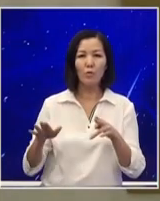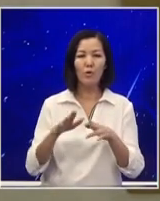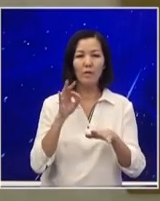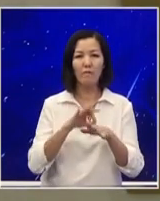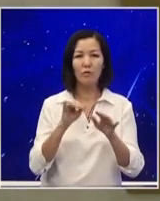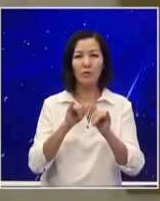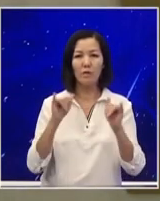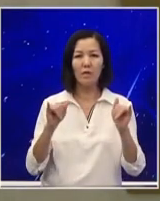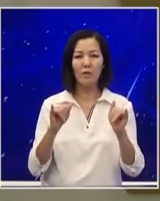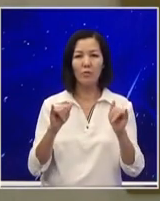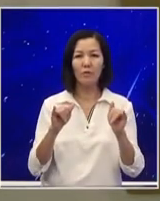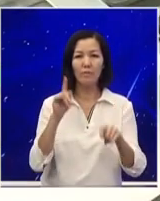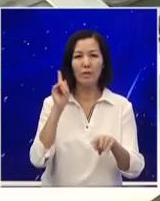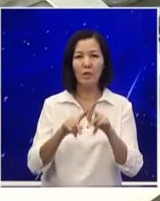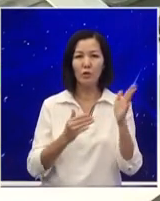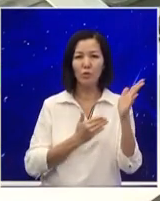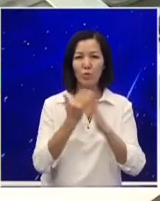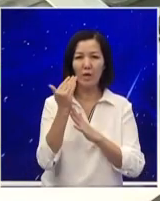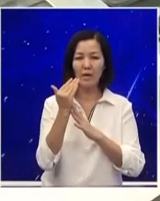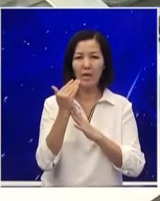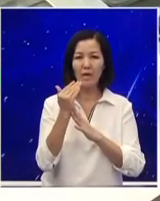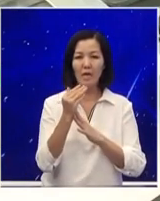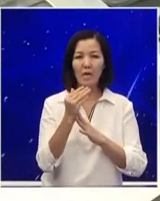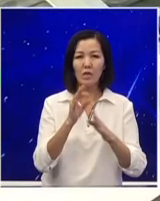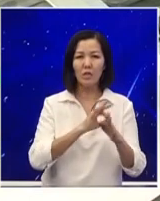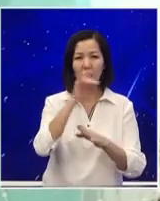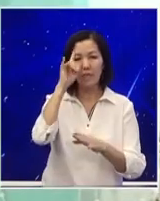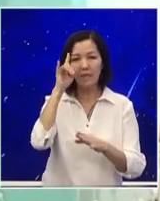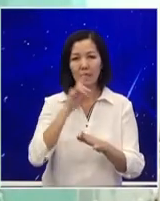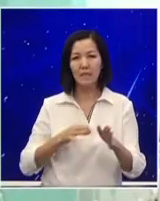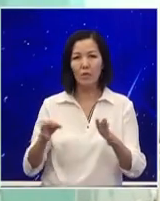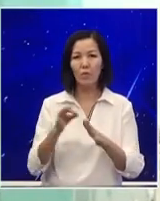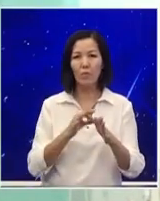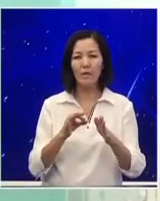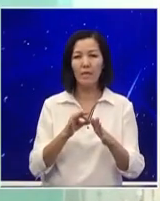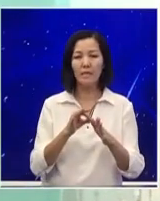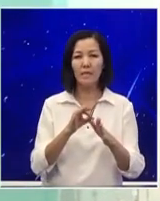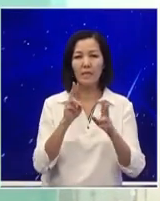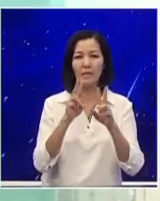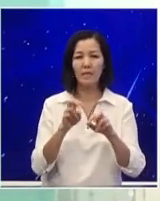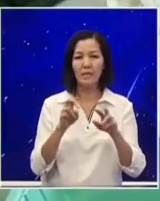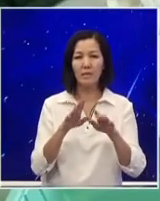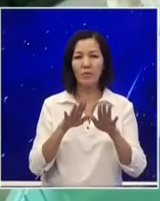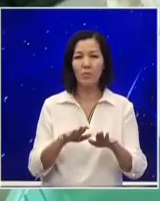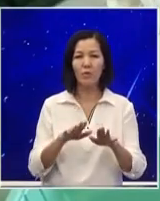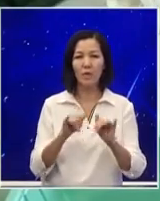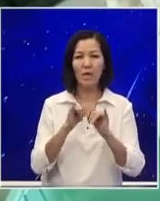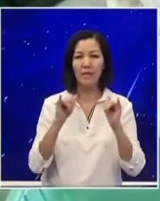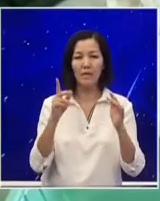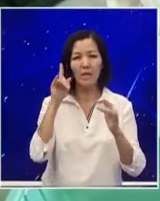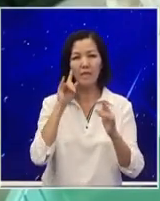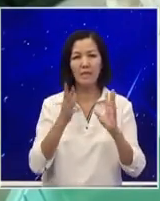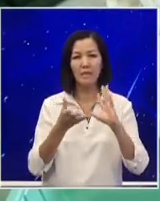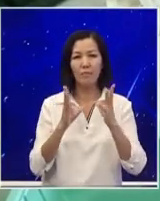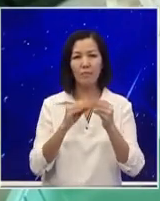бұл өңірде вирустың таралу екпіні жоғары. Осы орайда Шығыс Қазақстан облысында санитарлық бекеттер саны артты. Ал Қазақстан бойынша